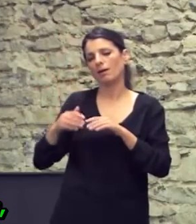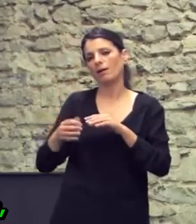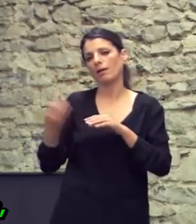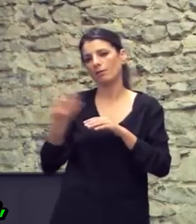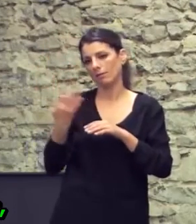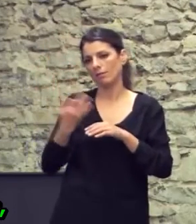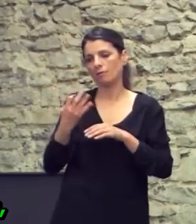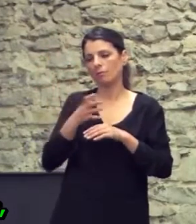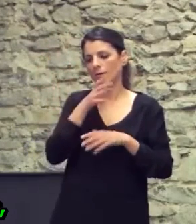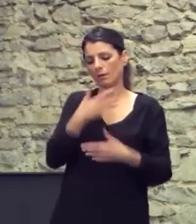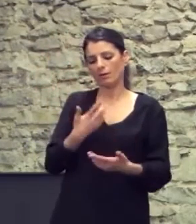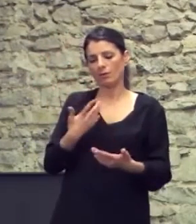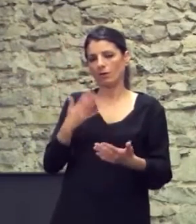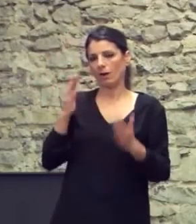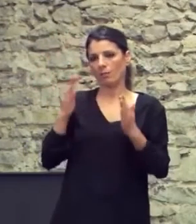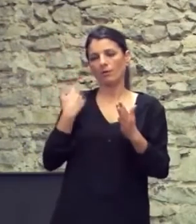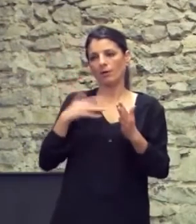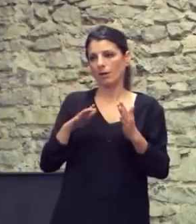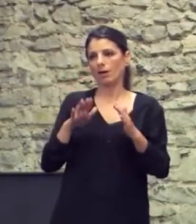mugimenduk idei ere esaten diet,